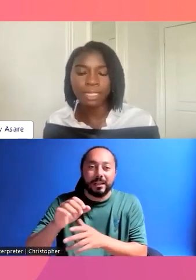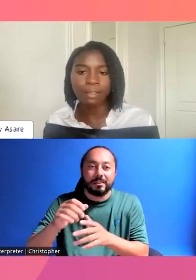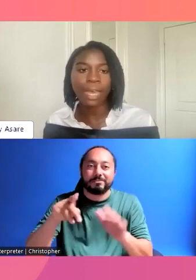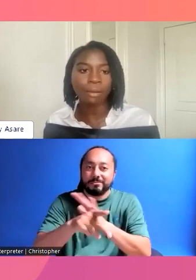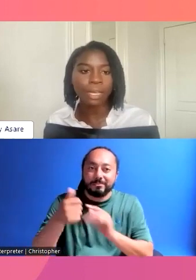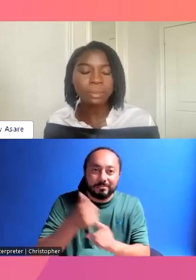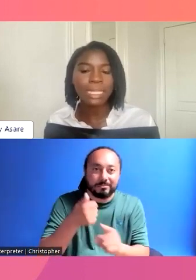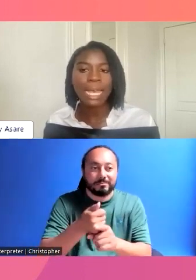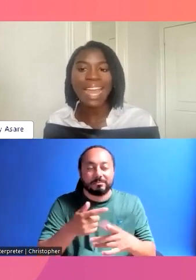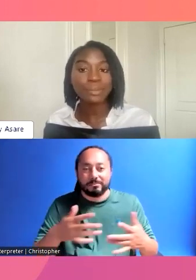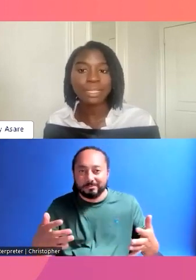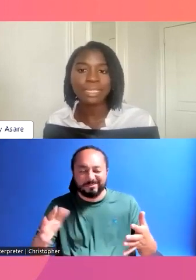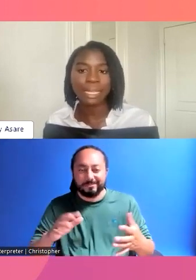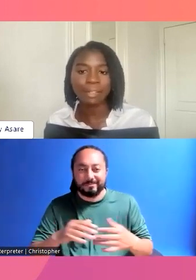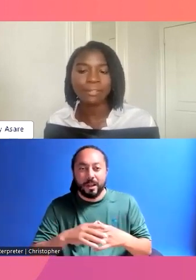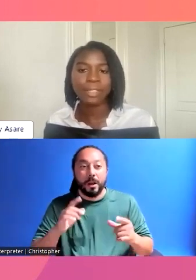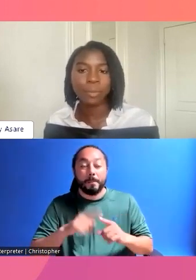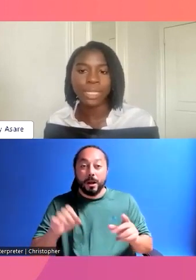le suicide. Et certainement,